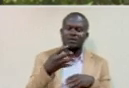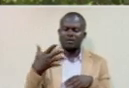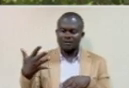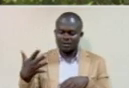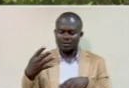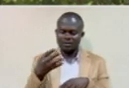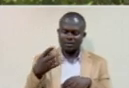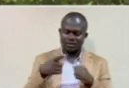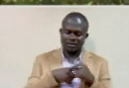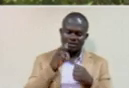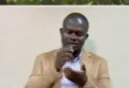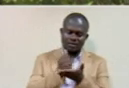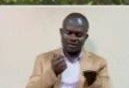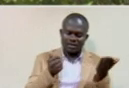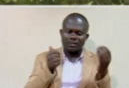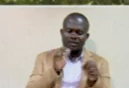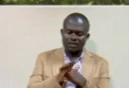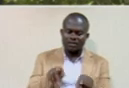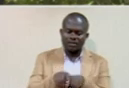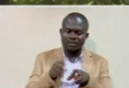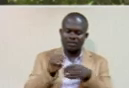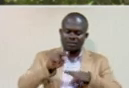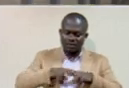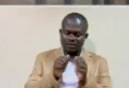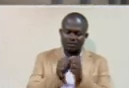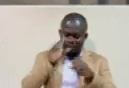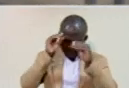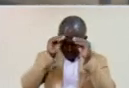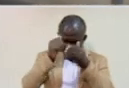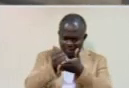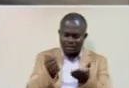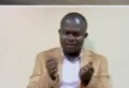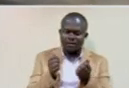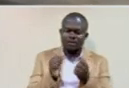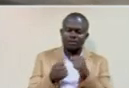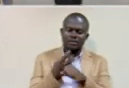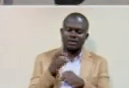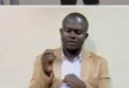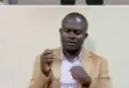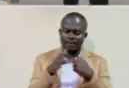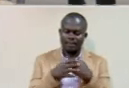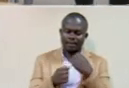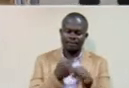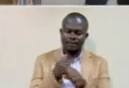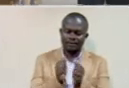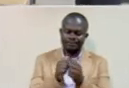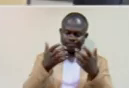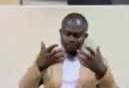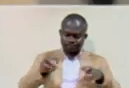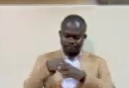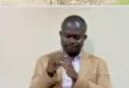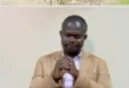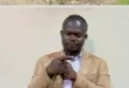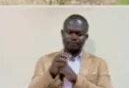45, 66 biramufasha cyane, nabo ubwabo uko bicara n'uko biga birabafasha. Kuva mu mwaka w'2009 imyaka 10 irashize, mu karere